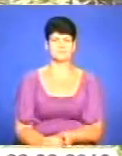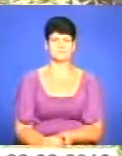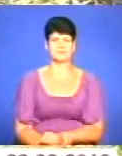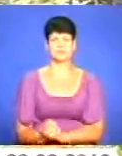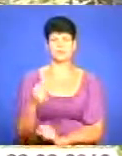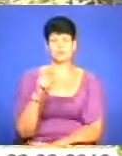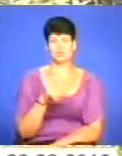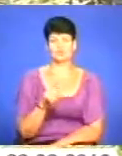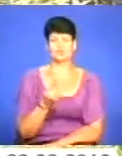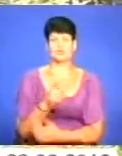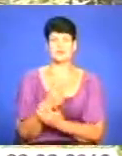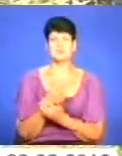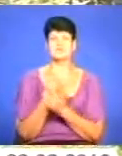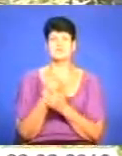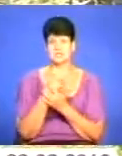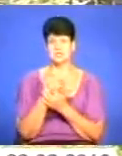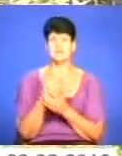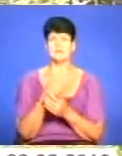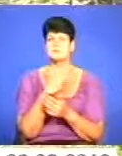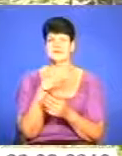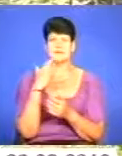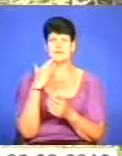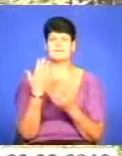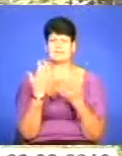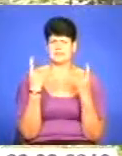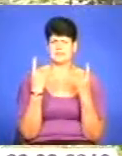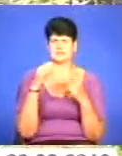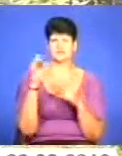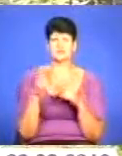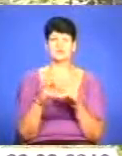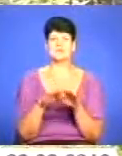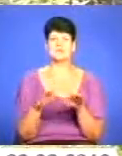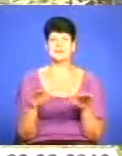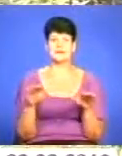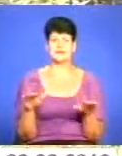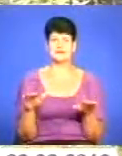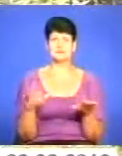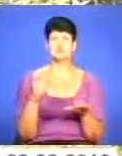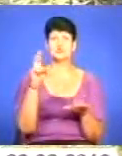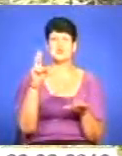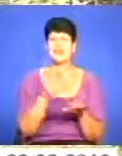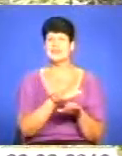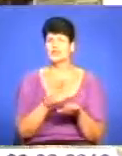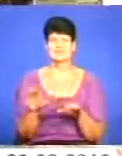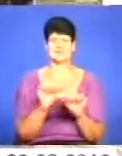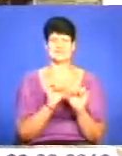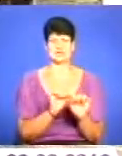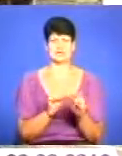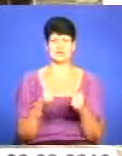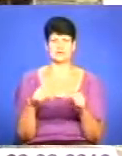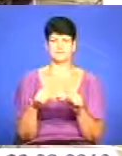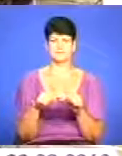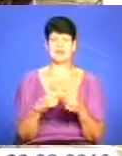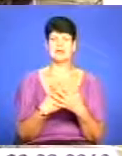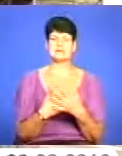Тому що я вже казала, у нас дуже великий відсоток дітей саме от наших НВК, саме соціально незахищених категорій. Для